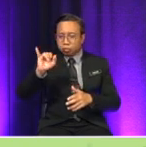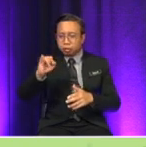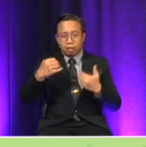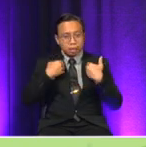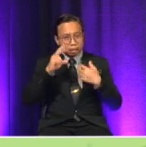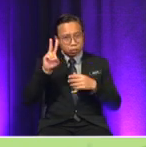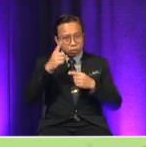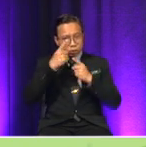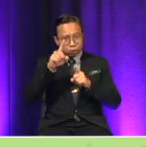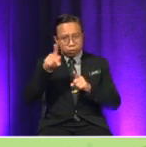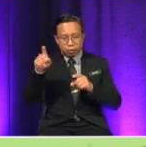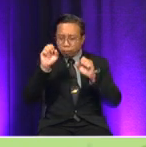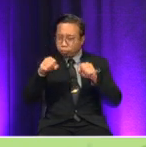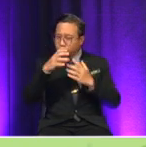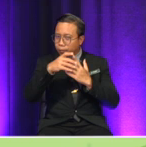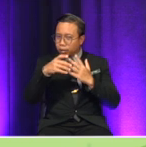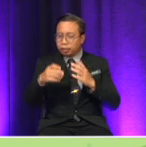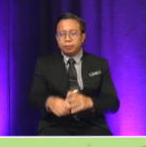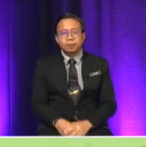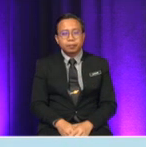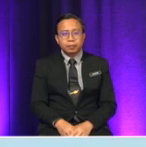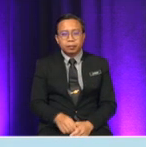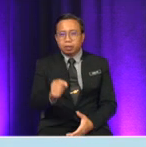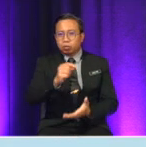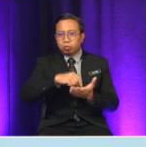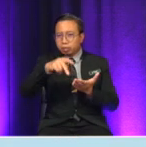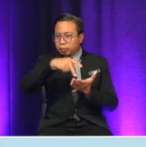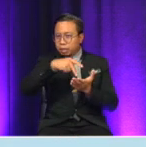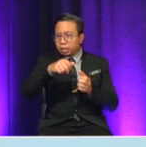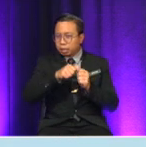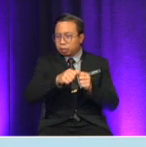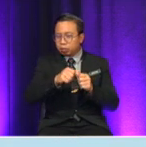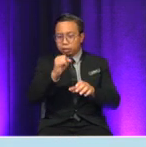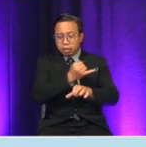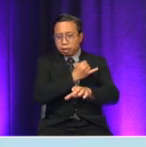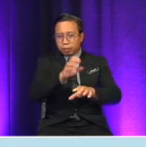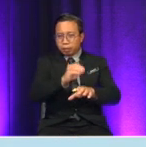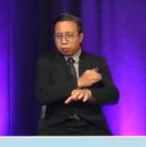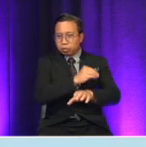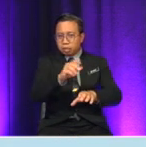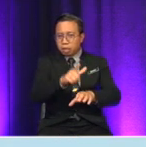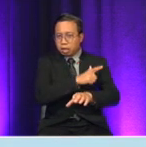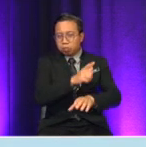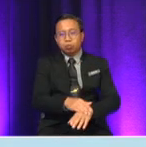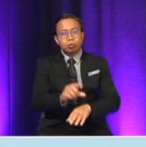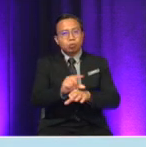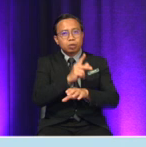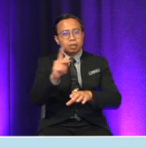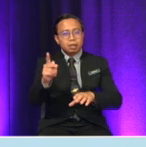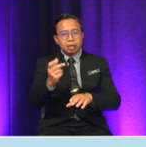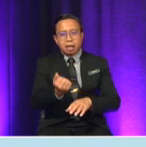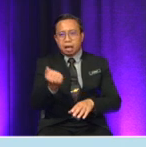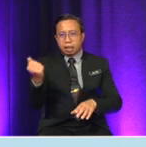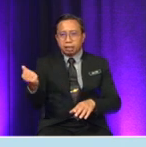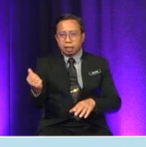yang boleh kamu pilih juga. Okey, kamu tulis iaitu menari mengikut irama muzik dan lagu, juga menggunakan peralatan